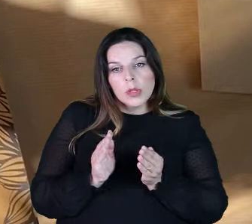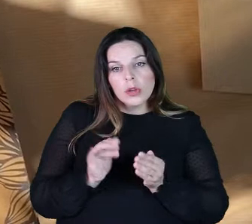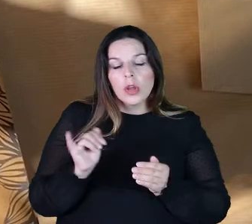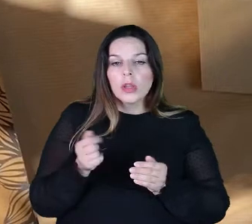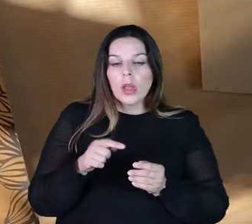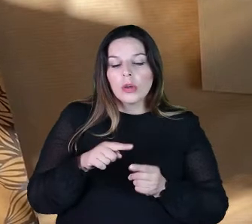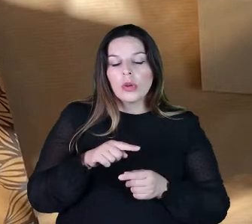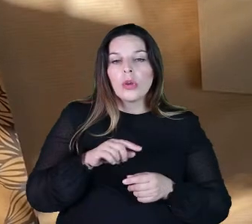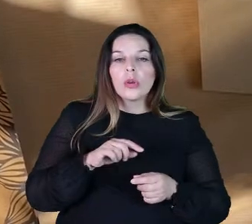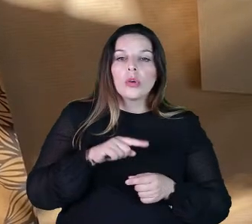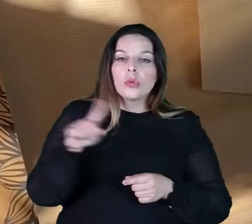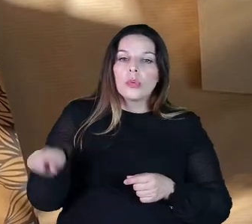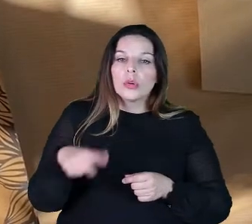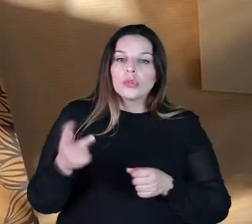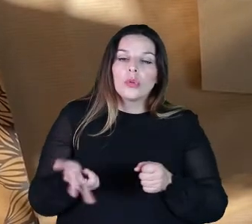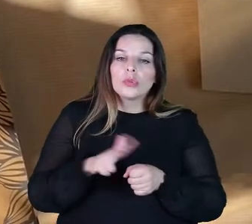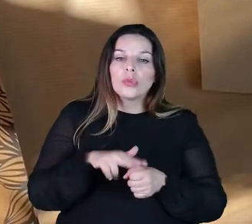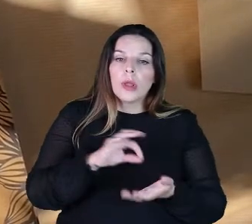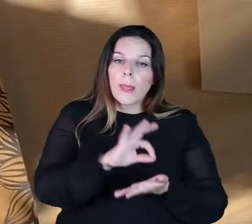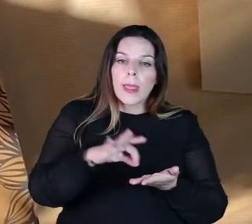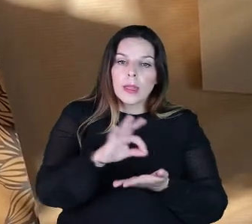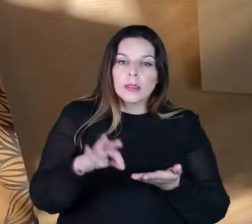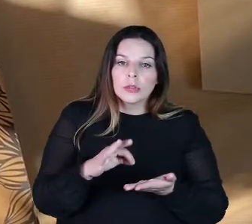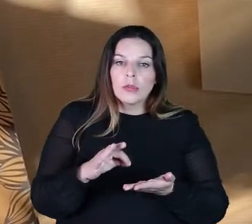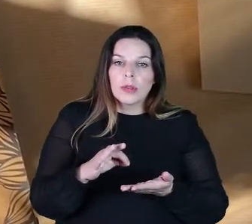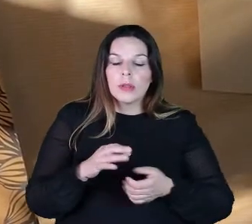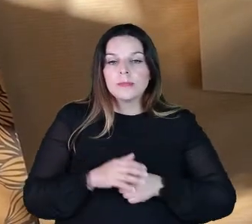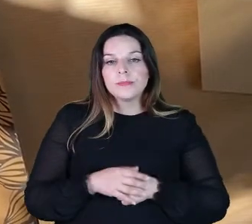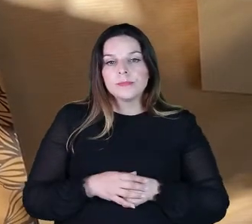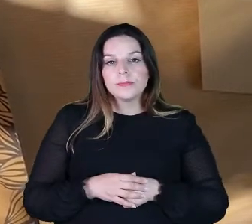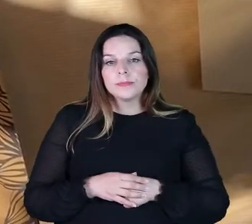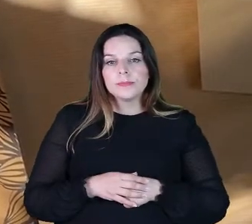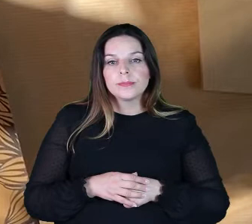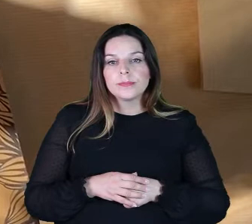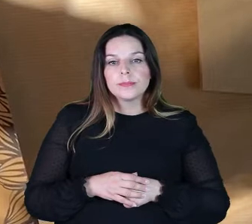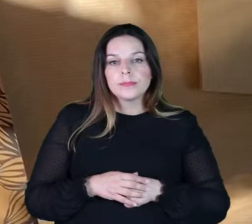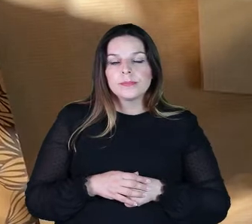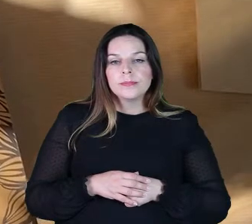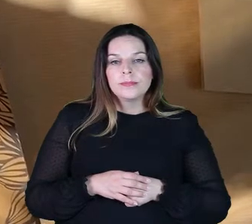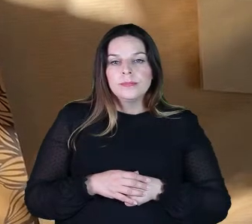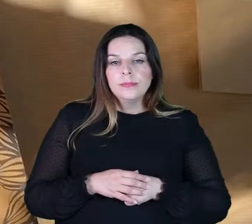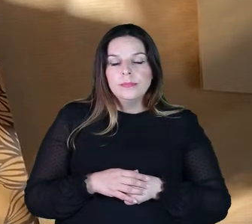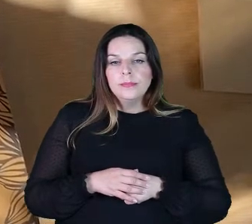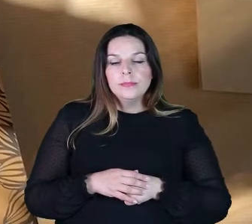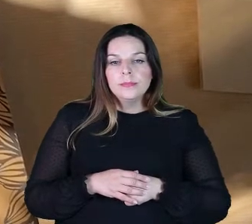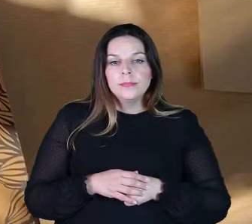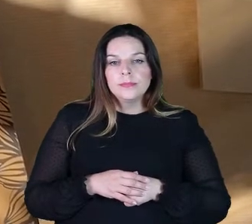które jest narysowane. Tak? Bo tam wciąż jest to kółeczko, które jest kształtem